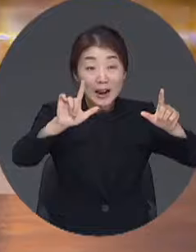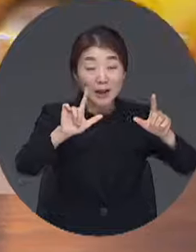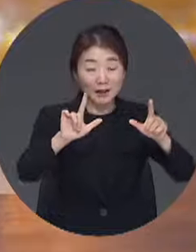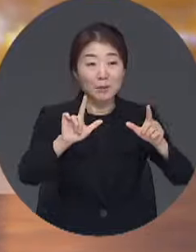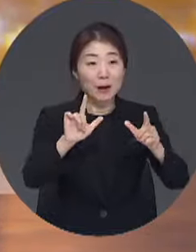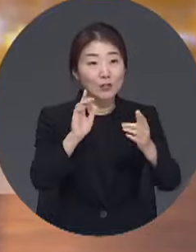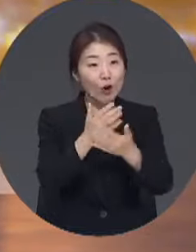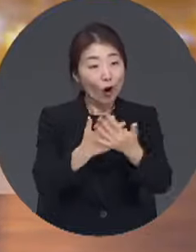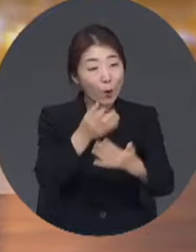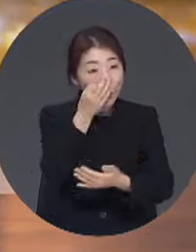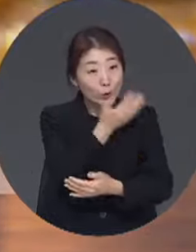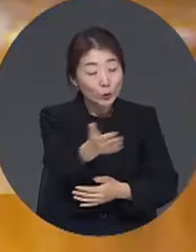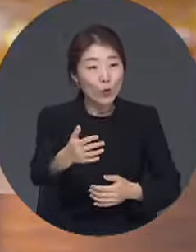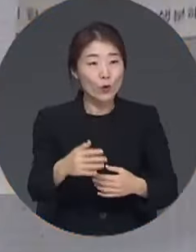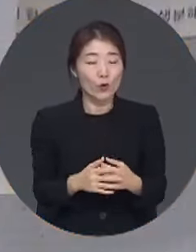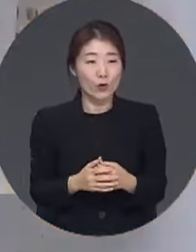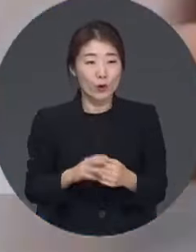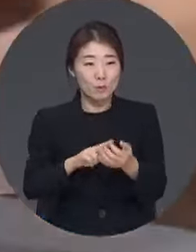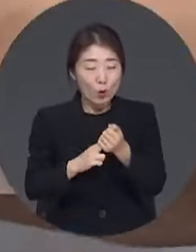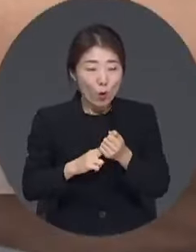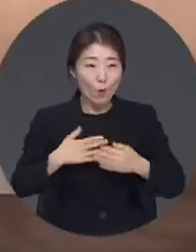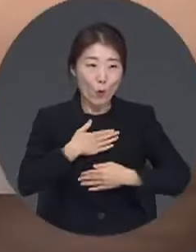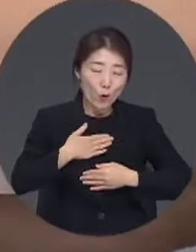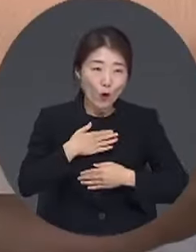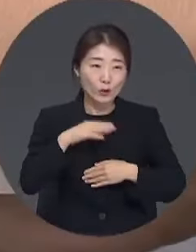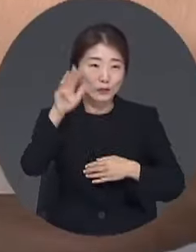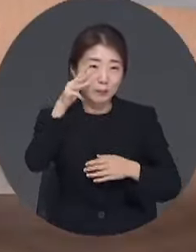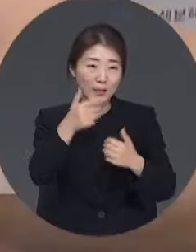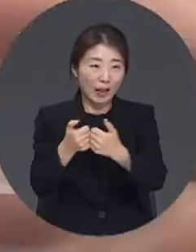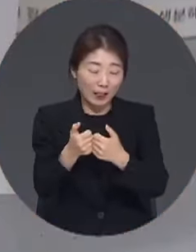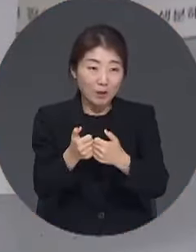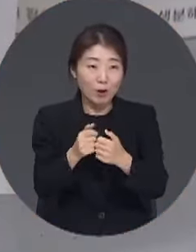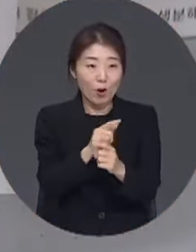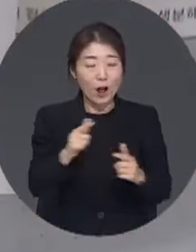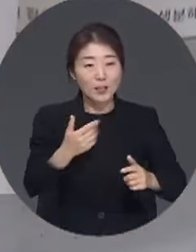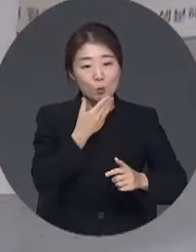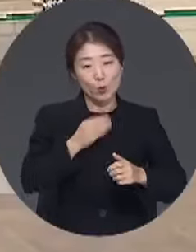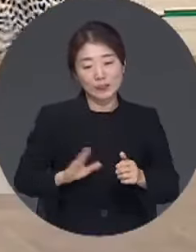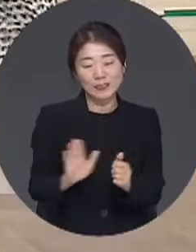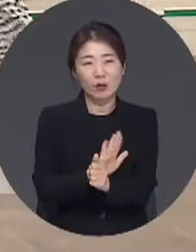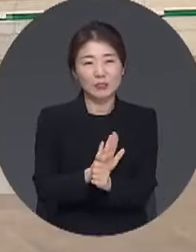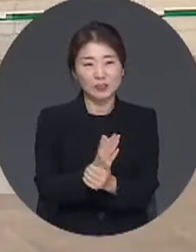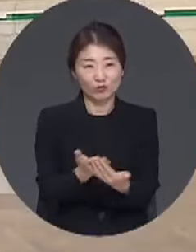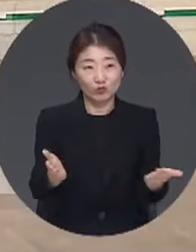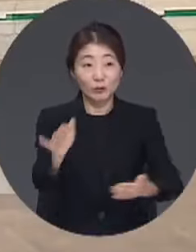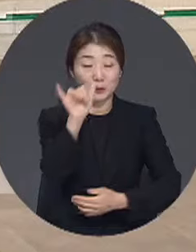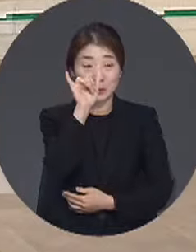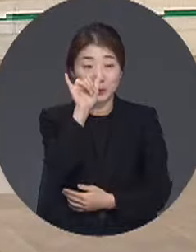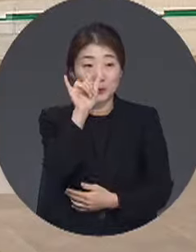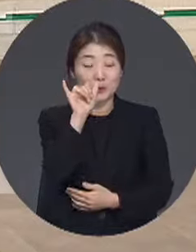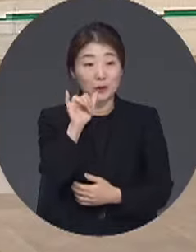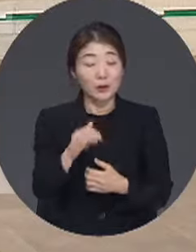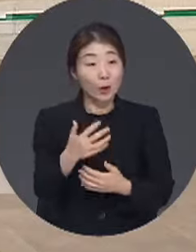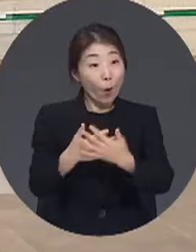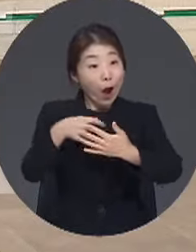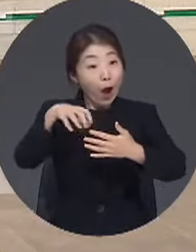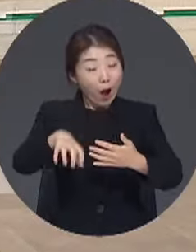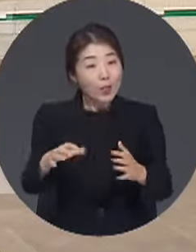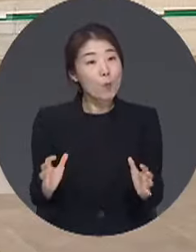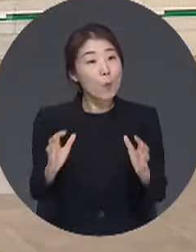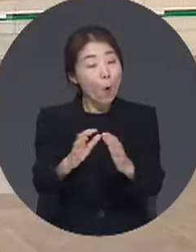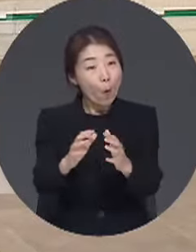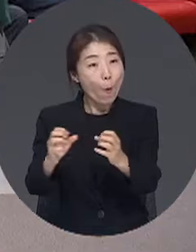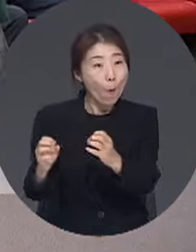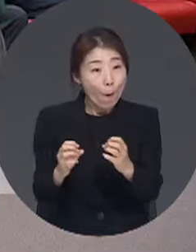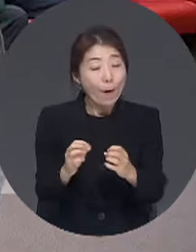맞들에게를 상은 한 복지서비스도 공합니다 영화관이 사 역할을